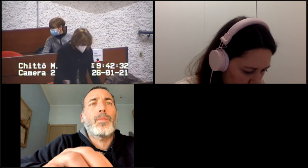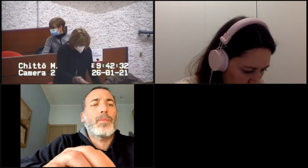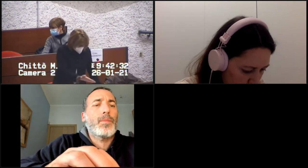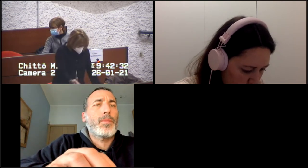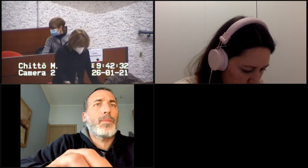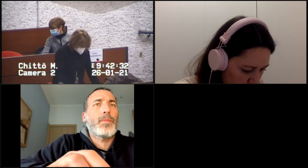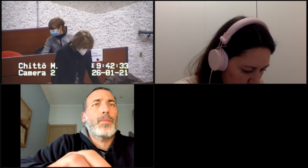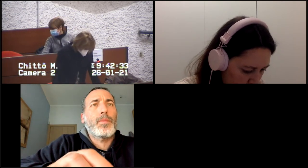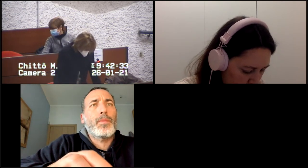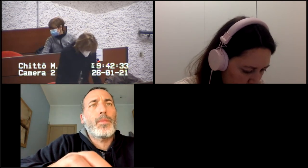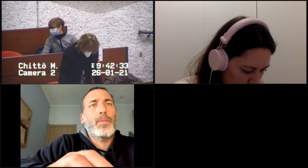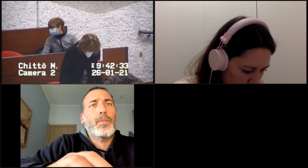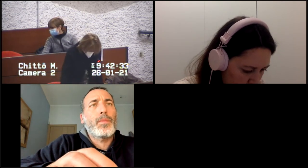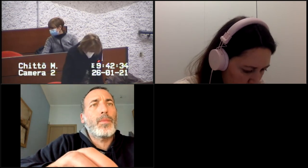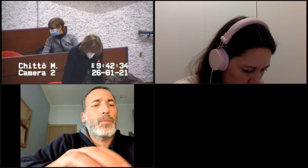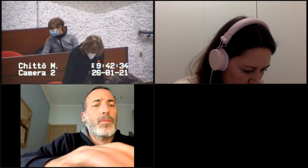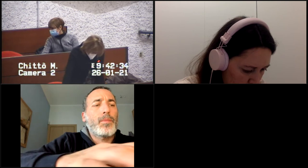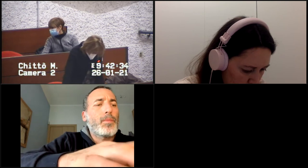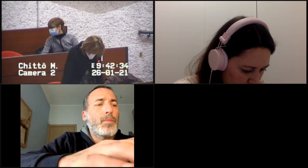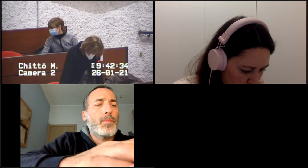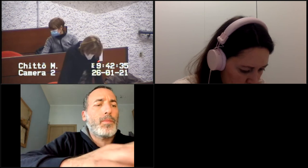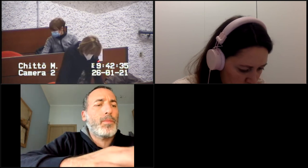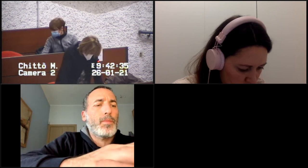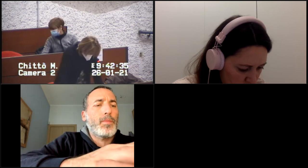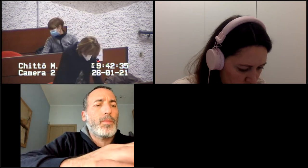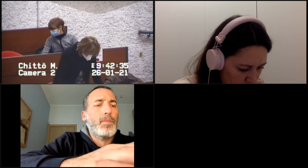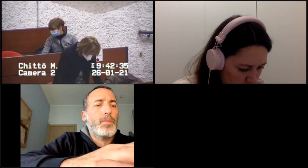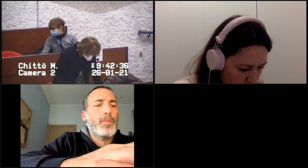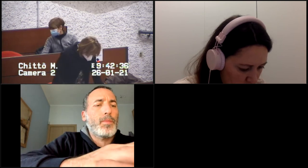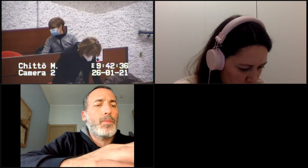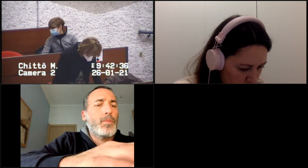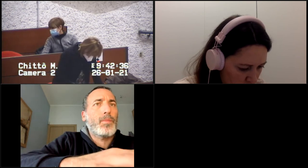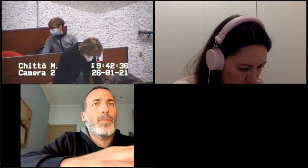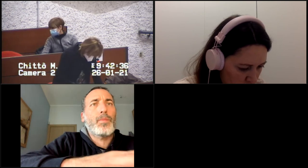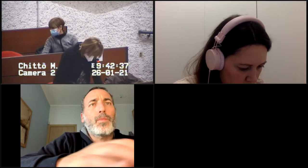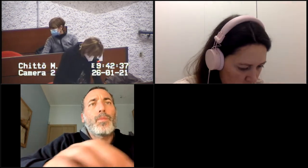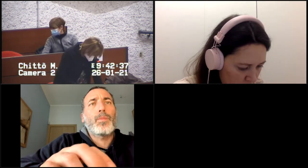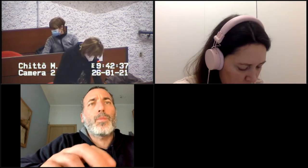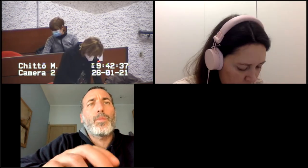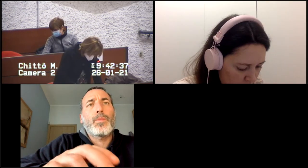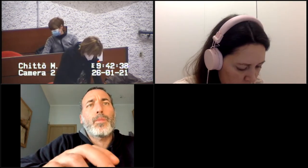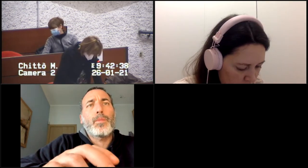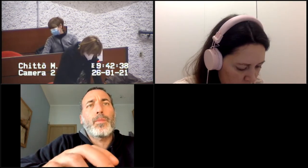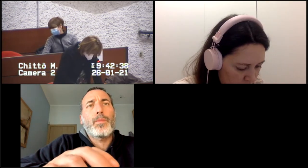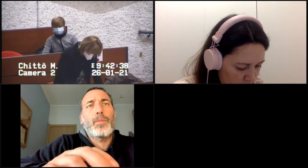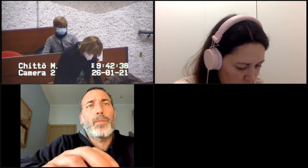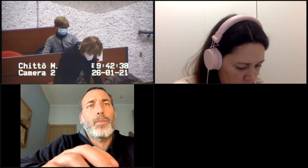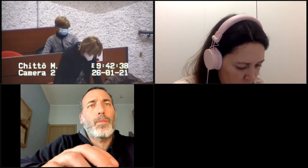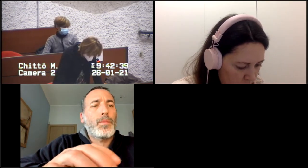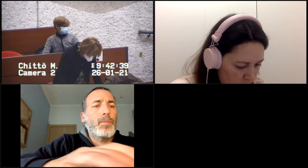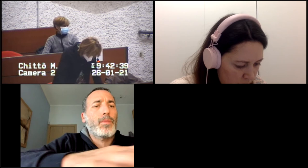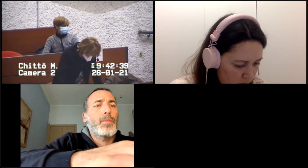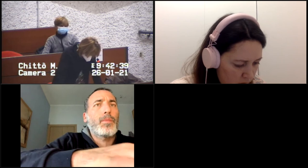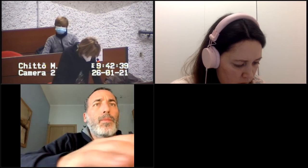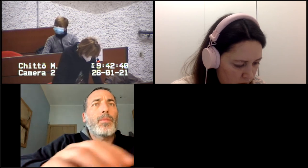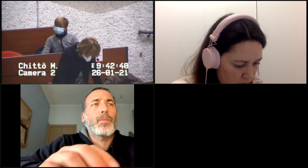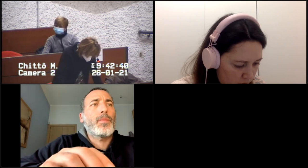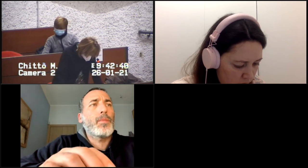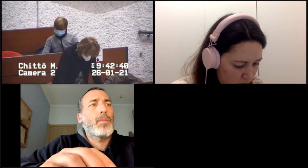che, guardate, anche sotto gli occhi di tutti noi proprio in questi giorni, con le triste vicende dei dati forniti sui Covid